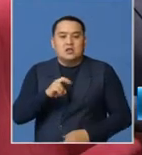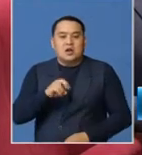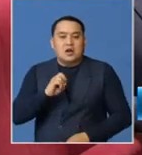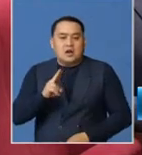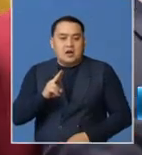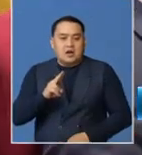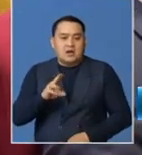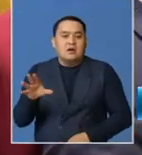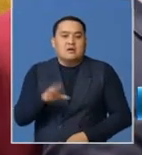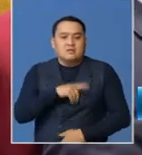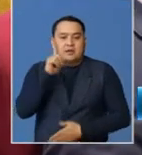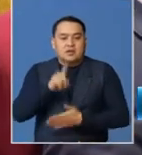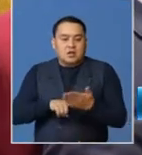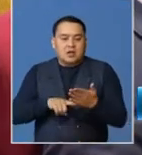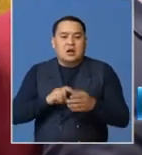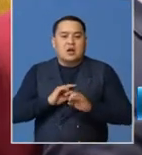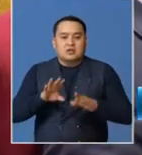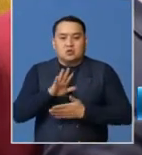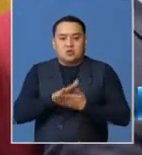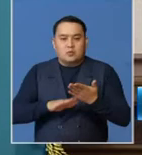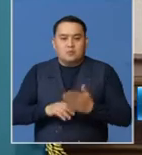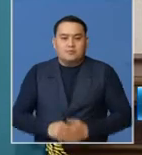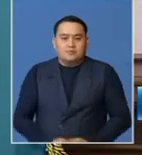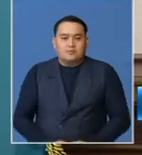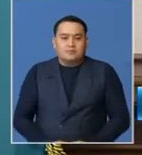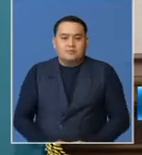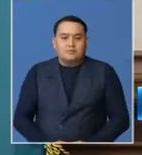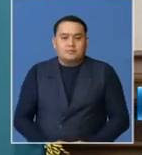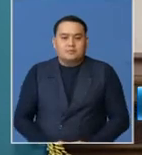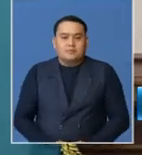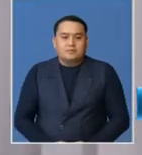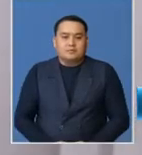Нюансы найдут верный исход событий, заверило руководство края.